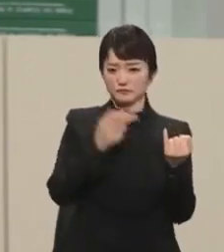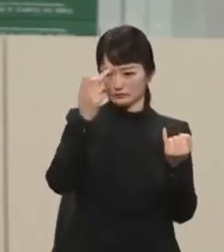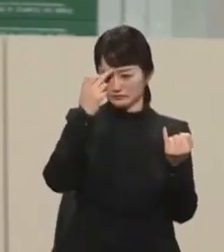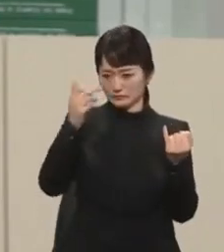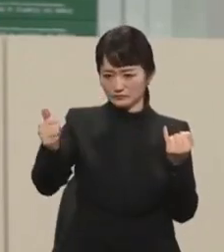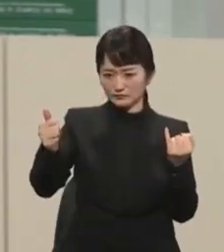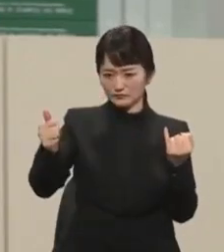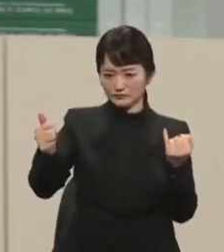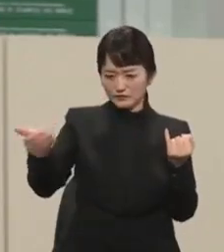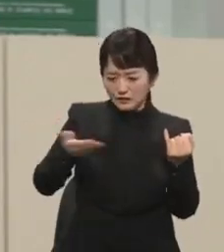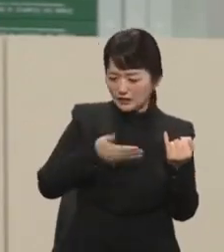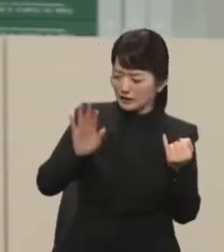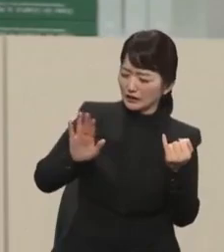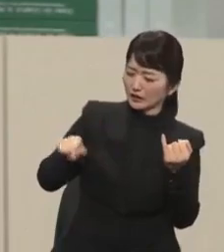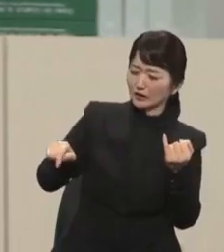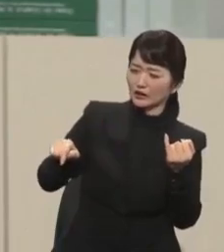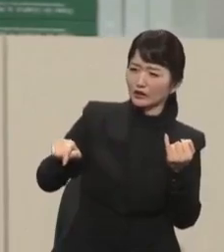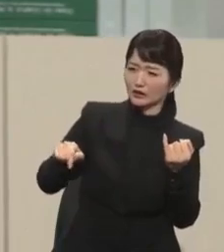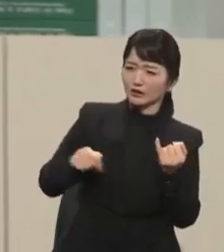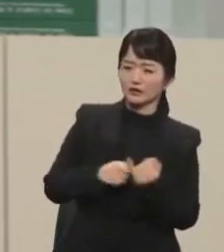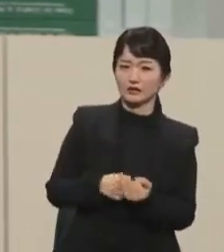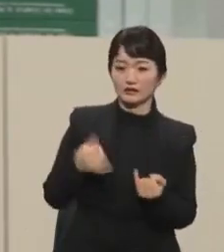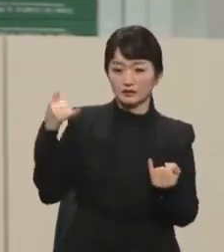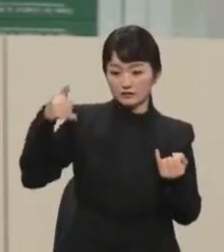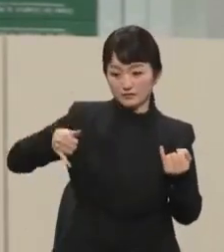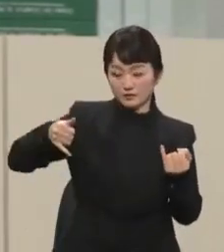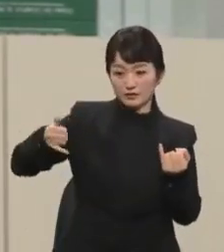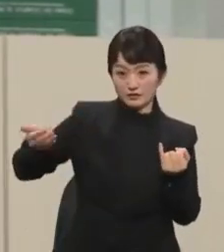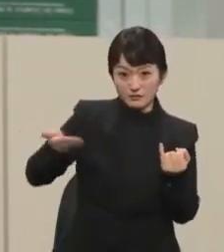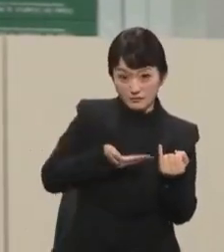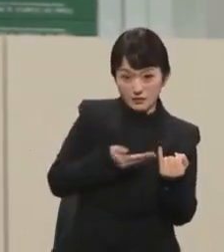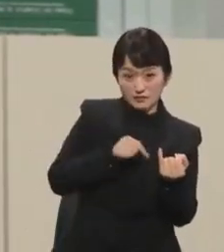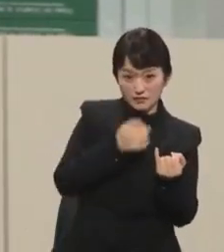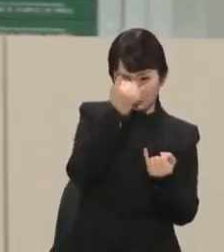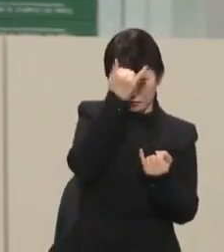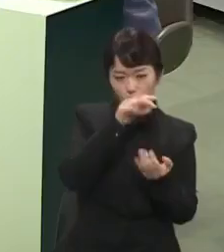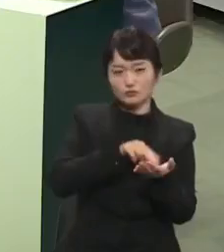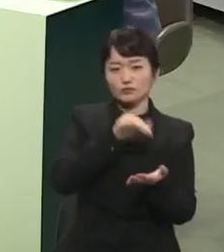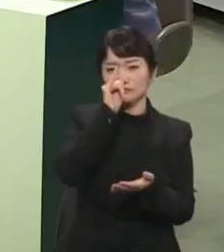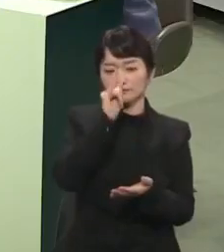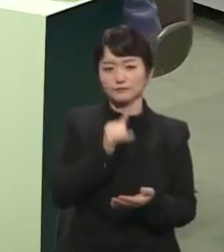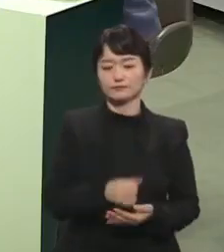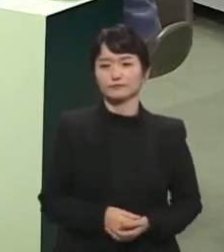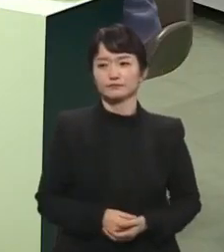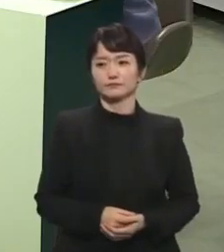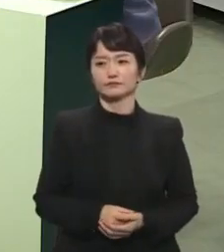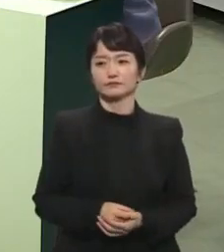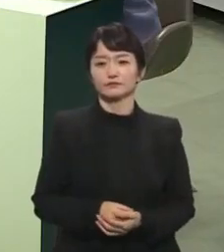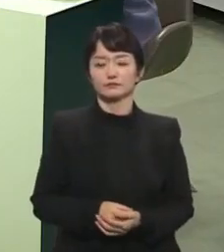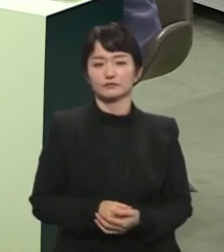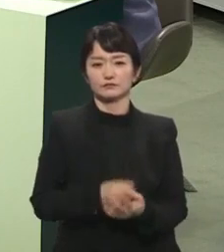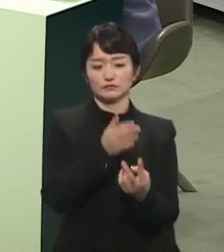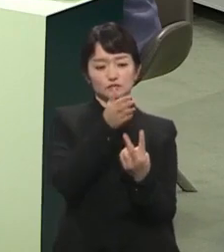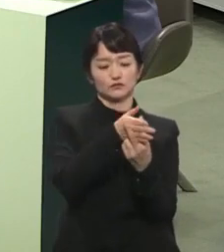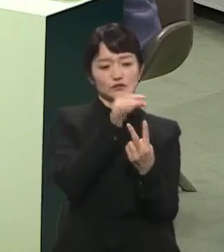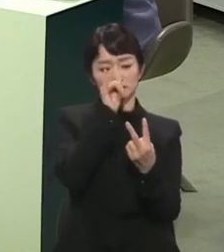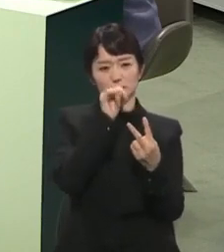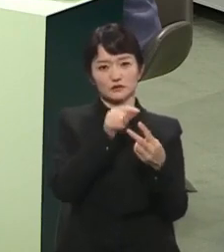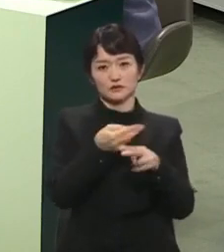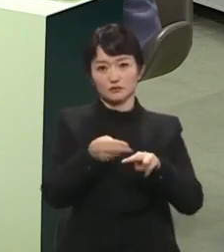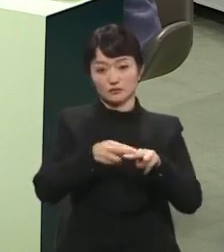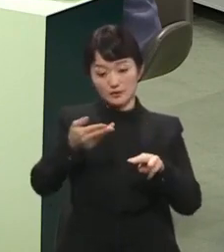저 백을 받았다고 한다 그러면 그건 윤리적으로는 당연히 문제가 될 수 있는 거죠네 자 지금 뭐 두 가지 쟁점 이제 받았는지